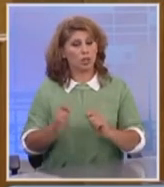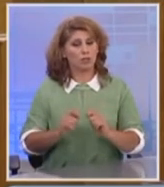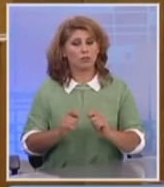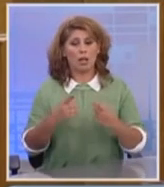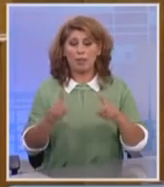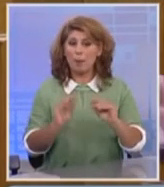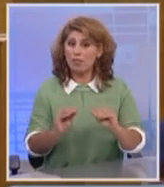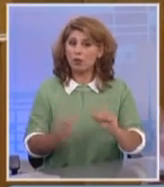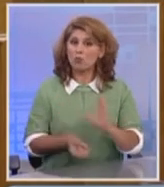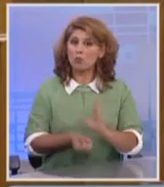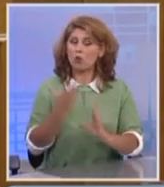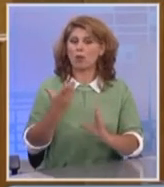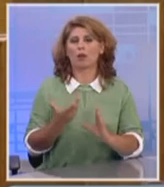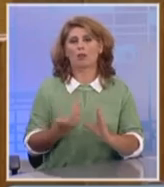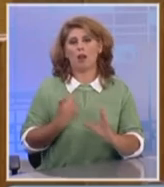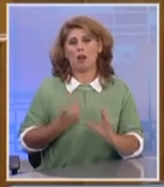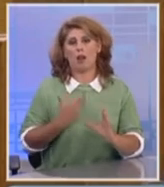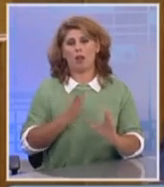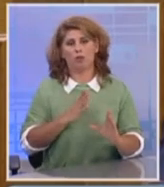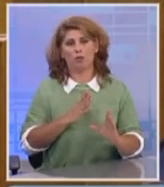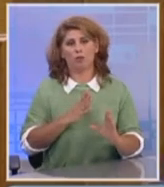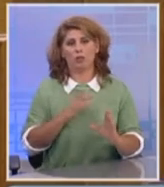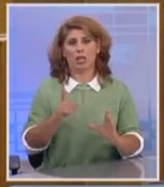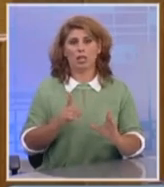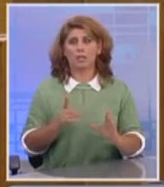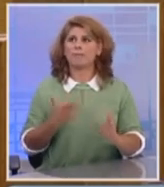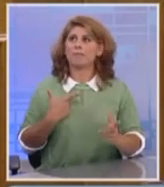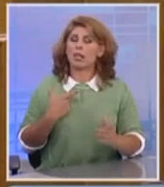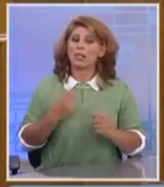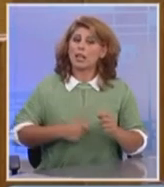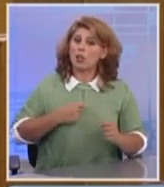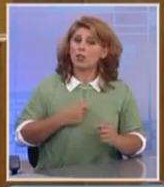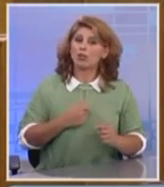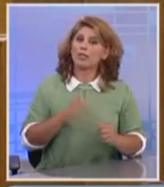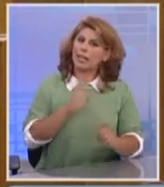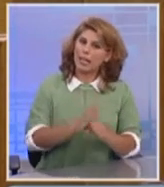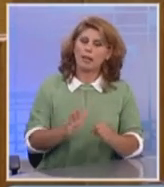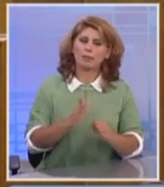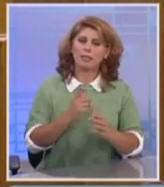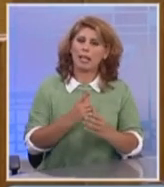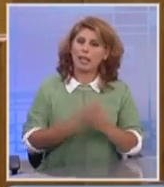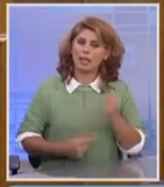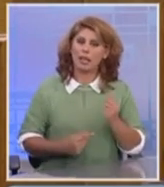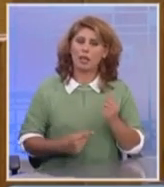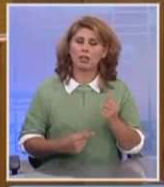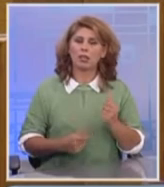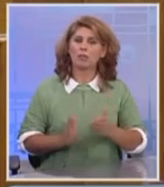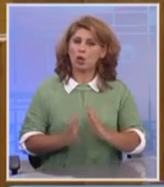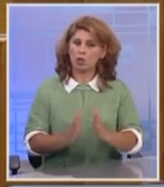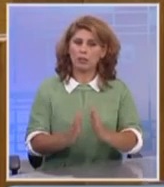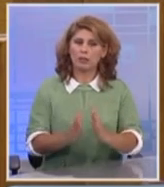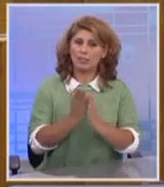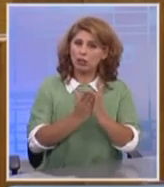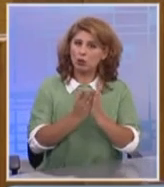ανθρώπου. Κόπτεστε ότι καλύψατε τα κενά. Έχετε προχωρήσει σε μια σειρά χειρουργικού τύπου